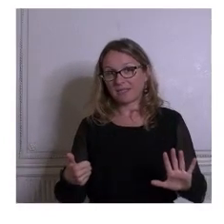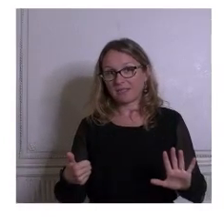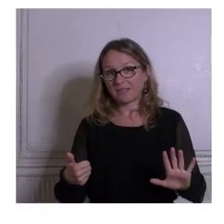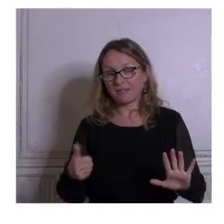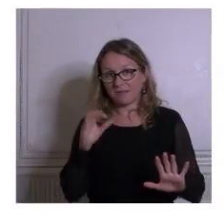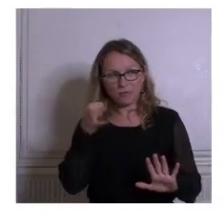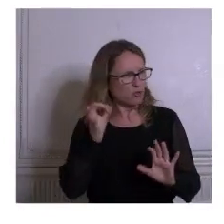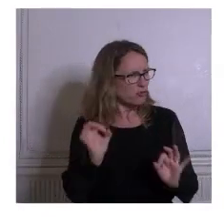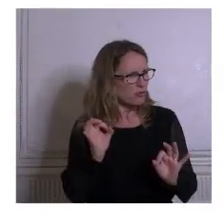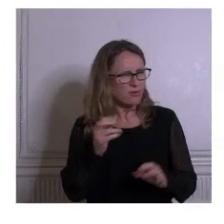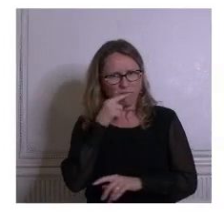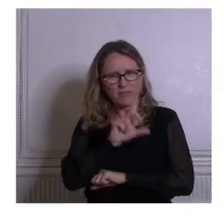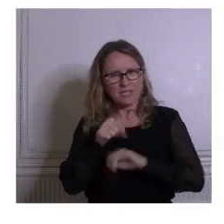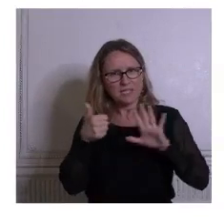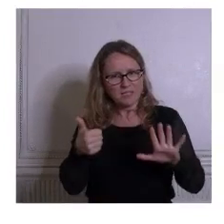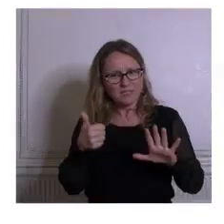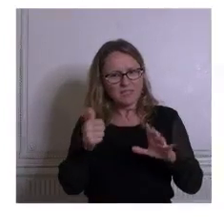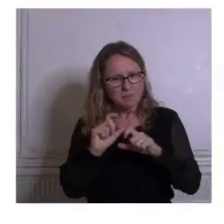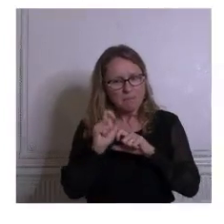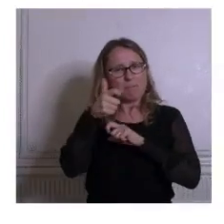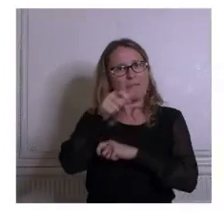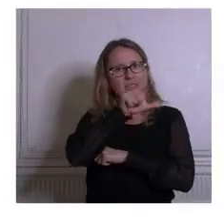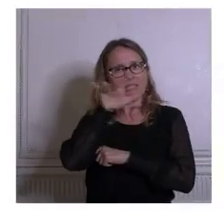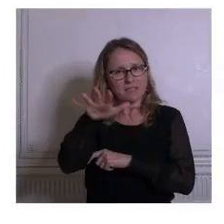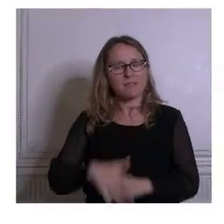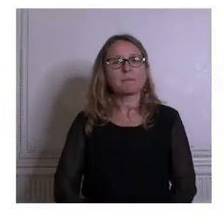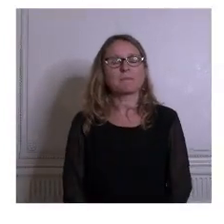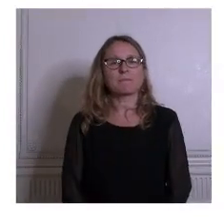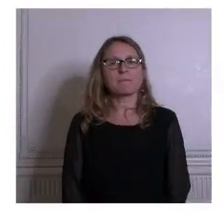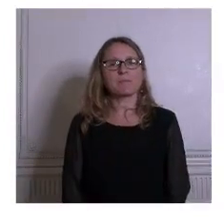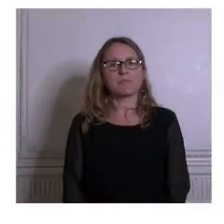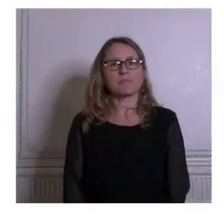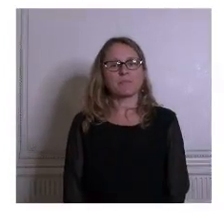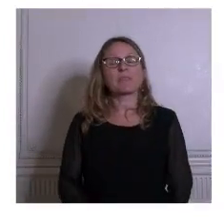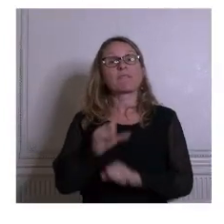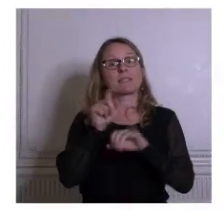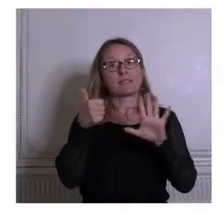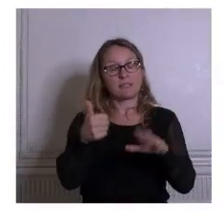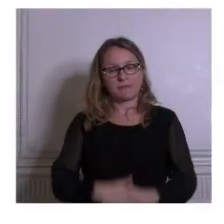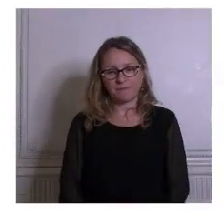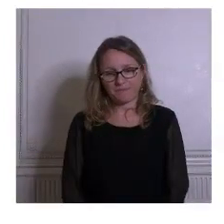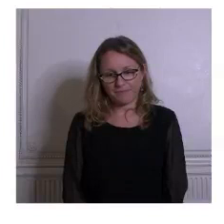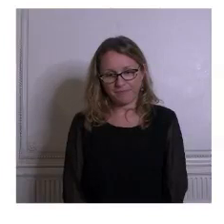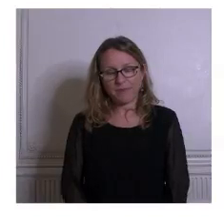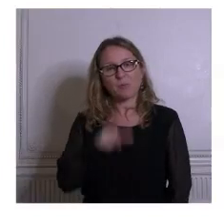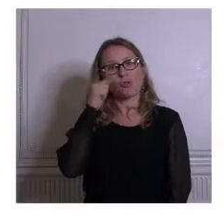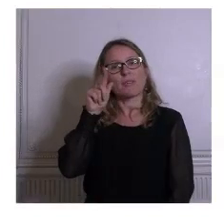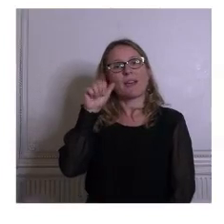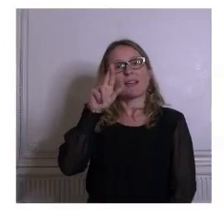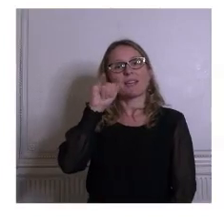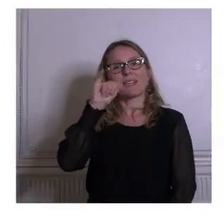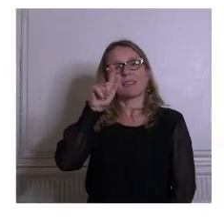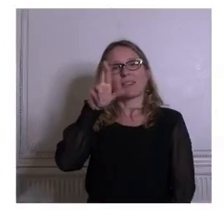Délibération. Numéro 2, régime indemnitaire des élus. Bon, là, il s'agit d'une délibération technique qui permettra donc d'allouer